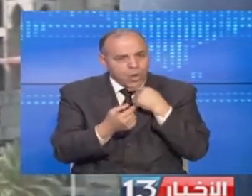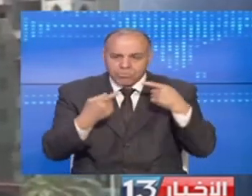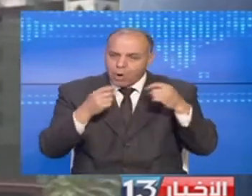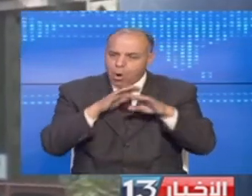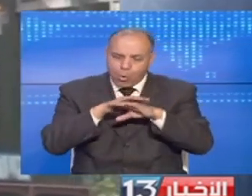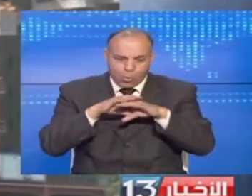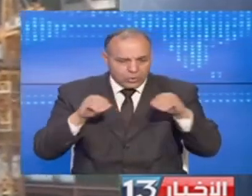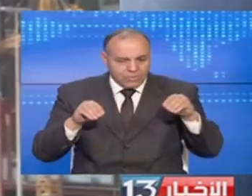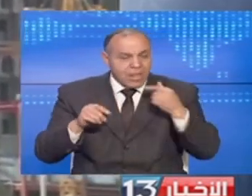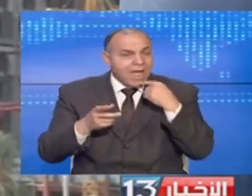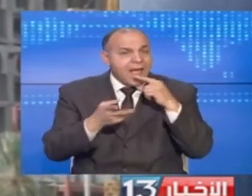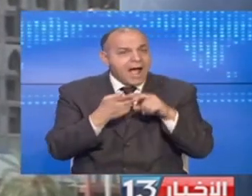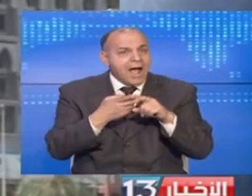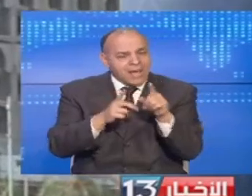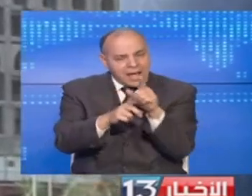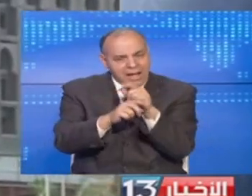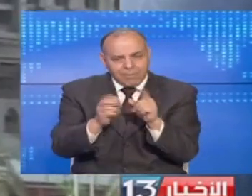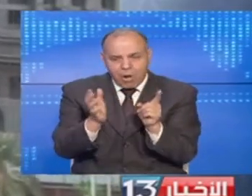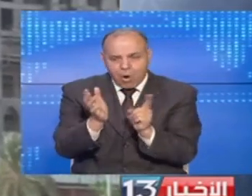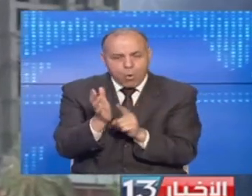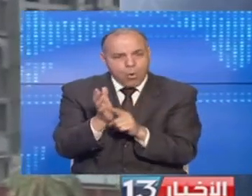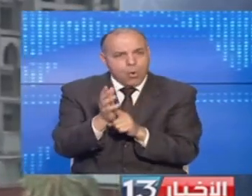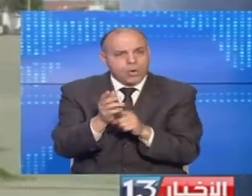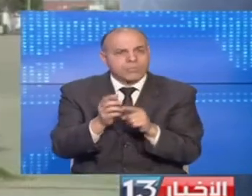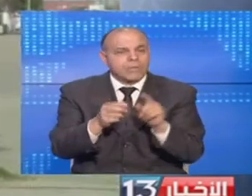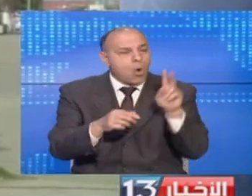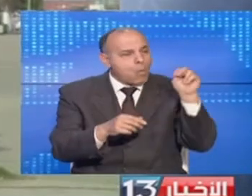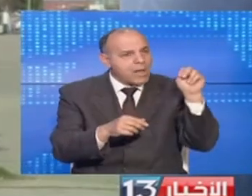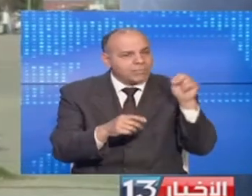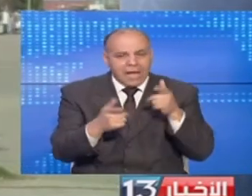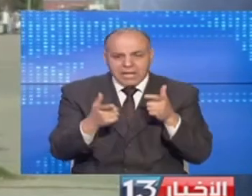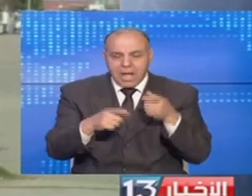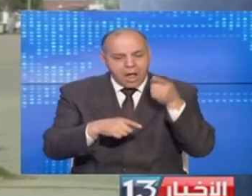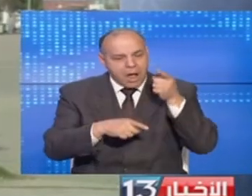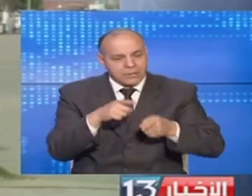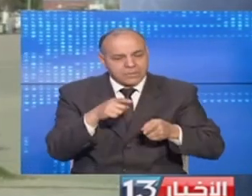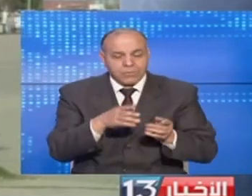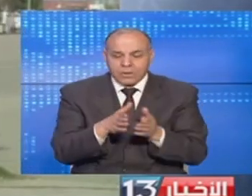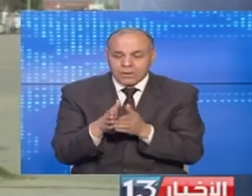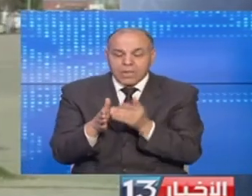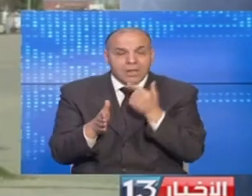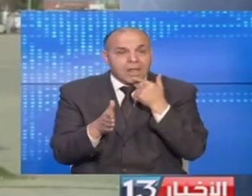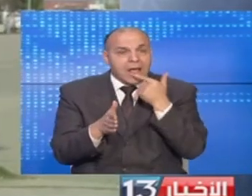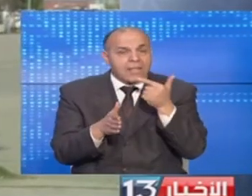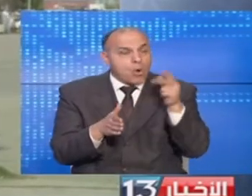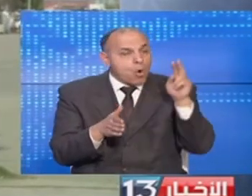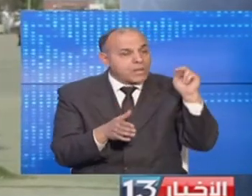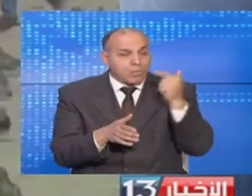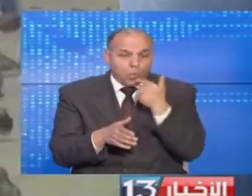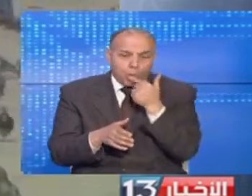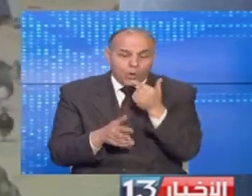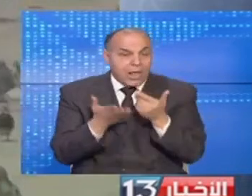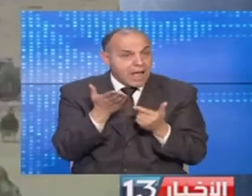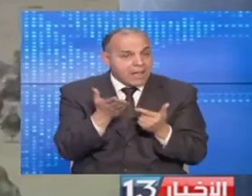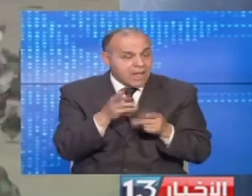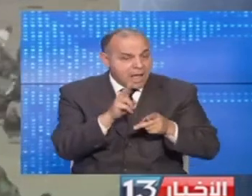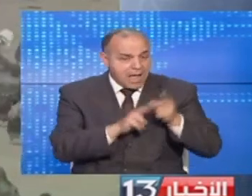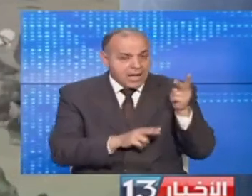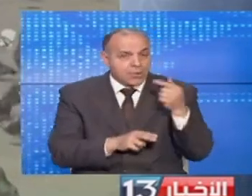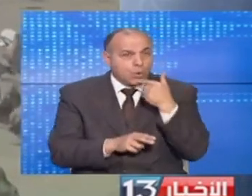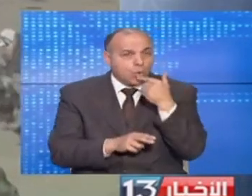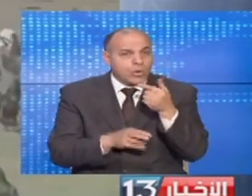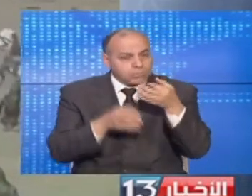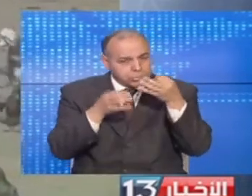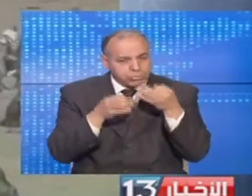النار واستعاده الاحترام الكامل للحظر الاممي للاسلحه ويفترض حسب الامم المتحده ان لا يطول اكثر من صار